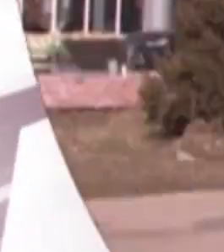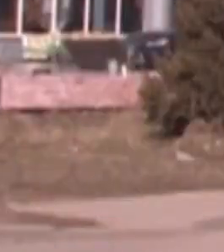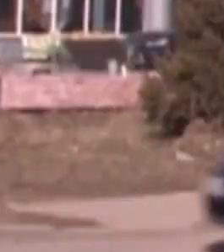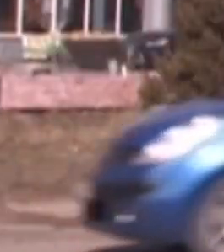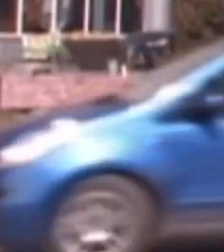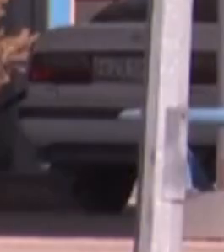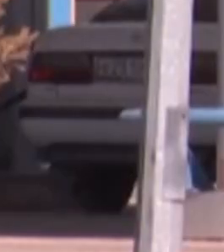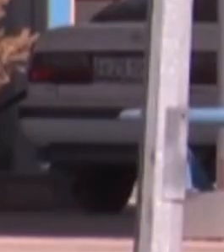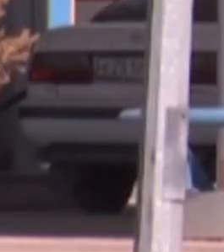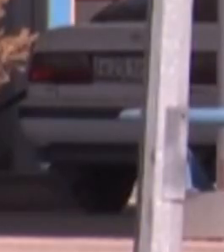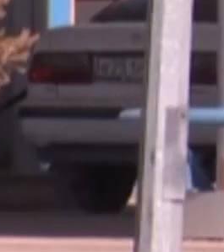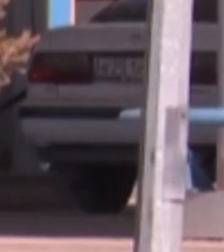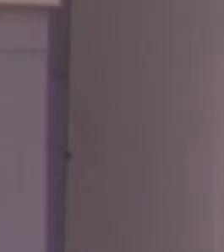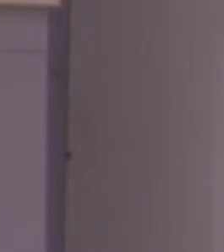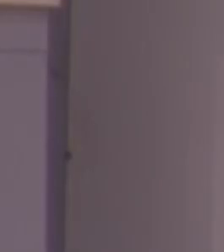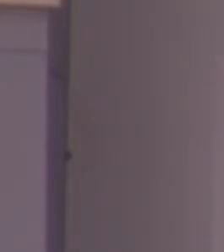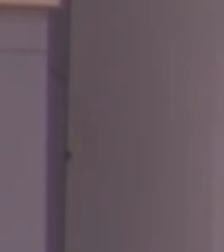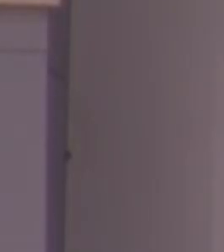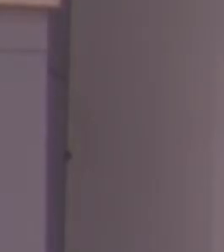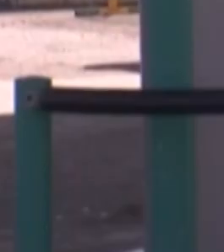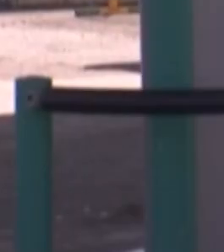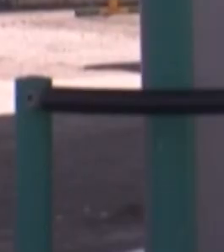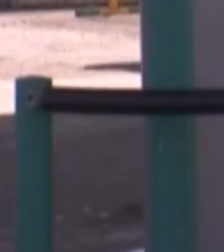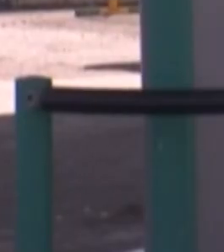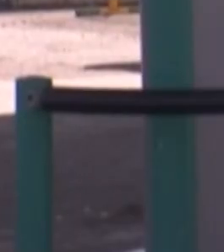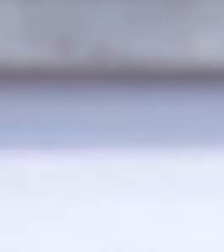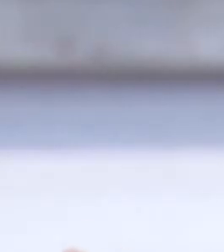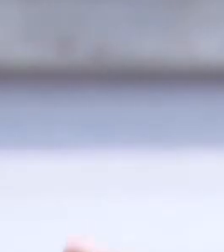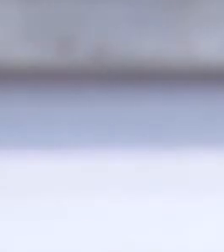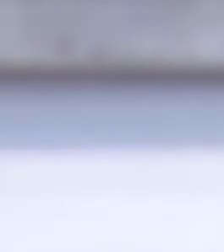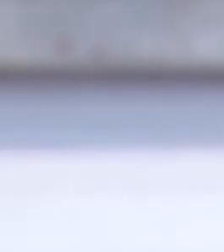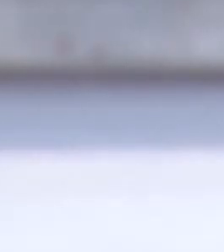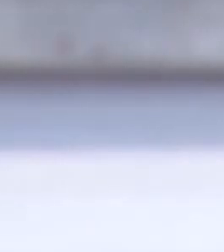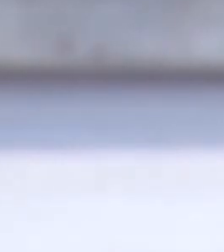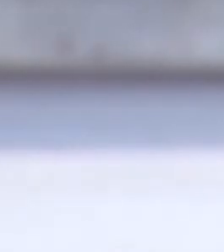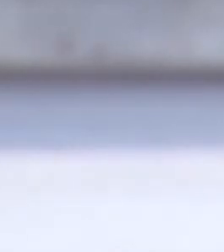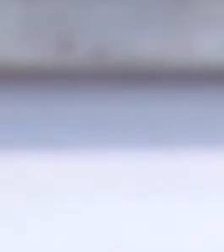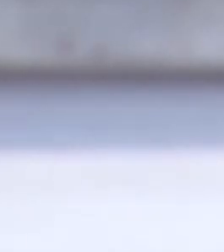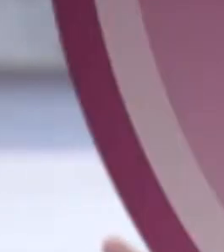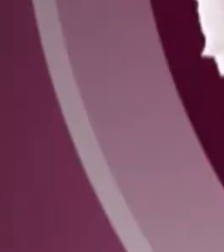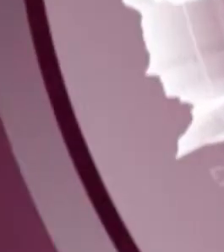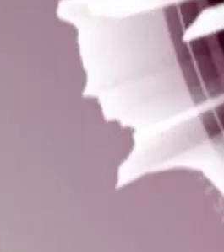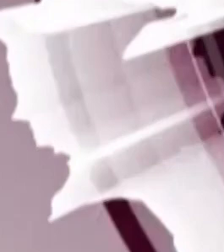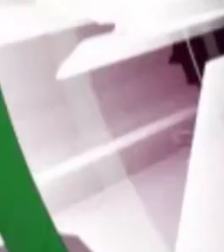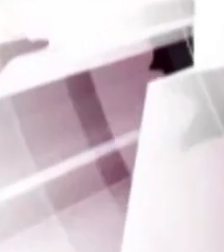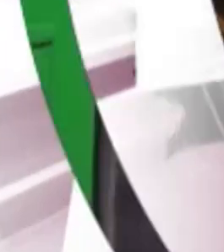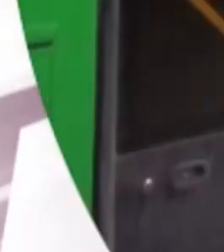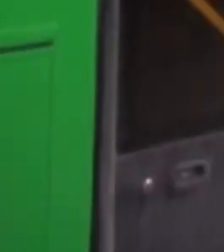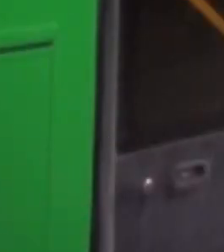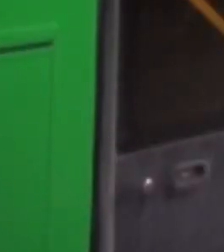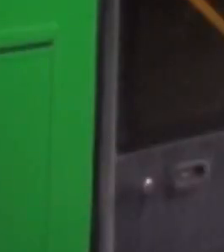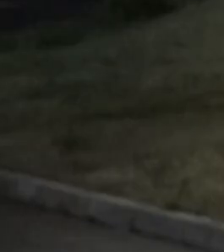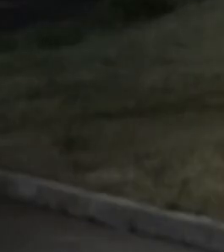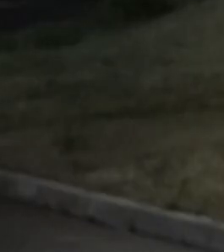В Казахстане подорожает бензин. В каких регионах и как сильно? Естественно, это никому не будет интересно.